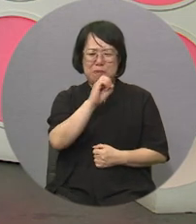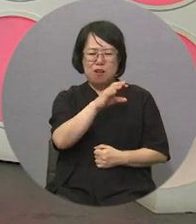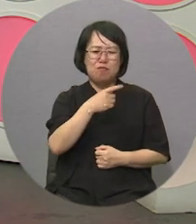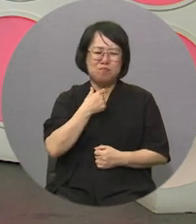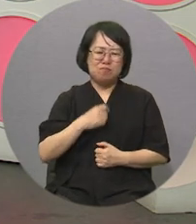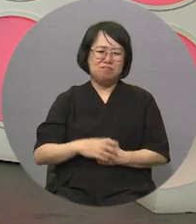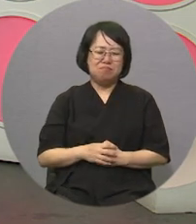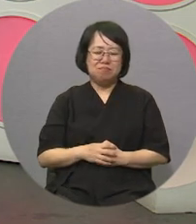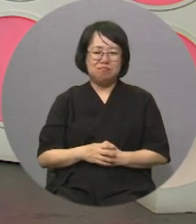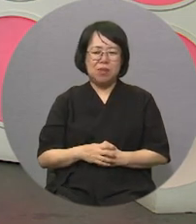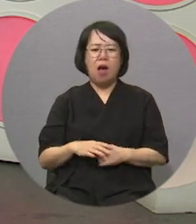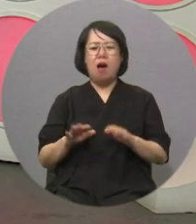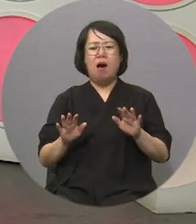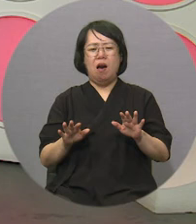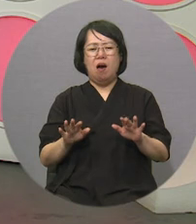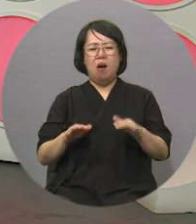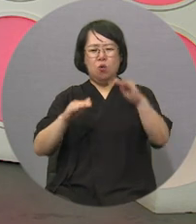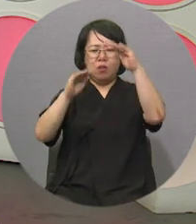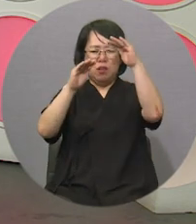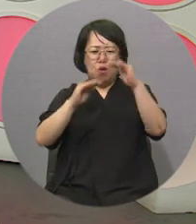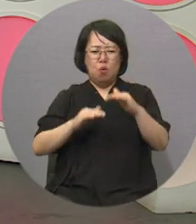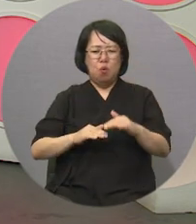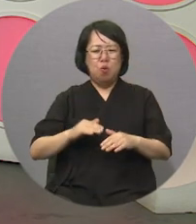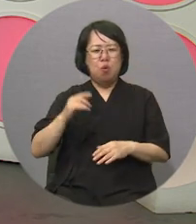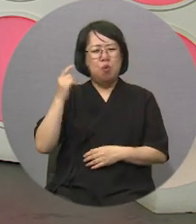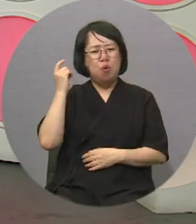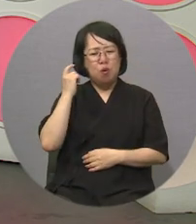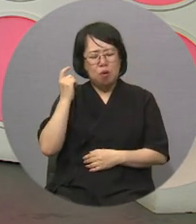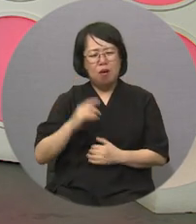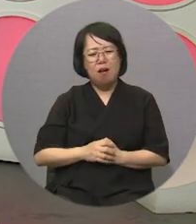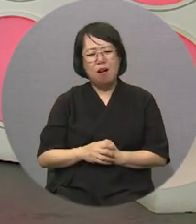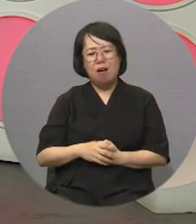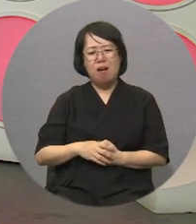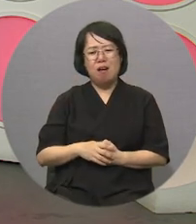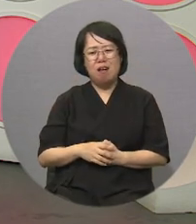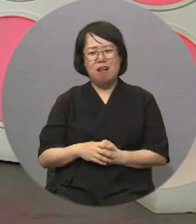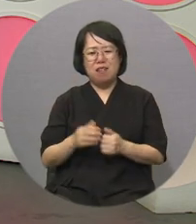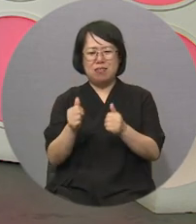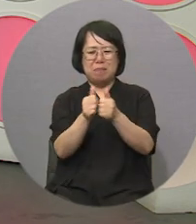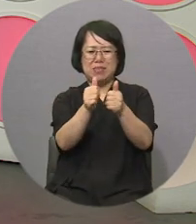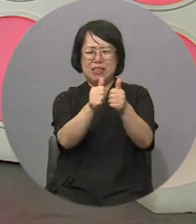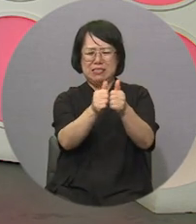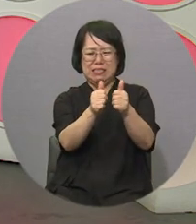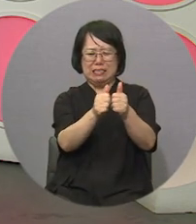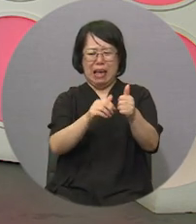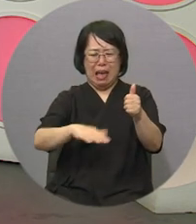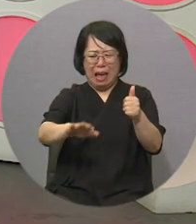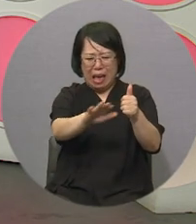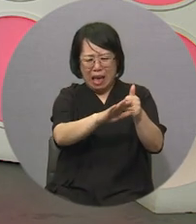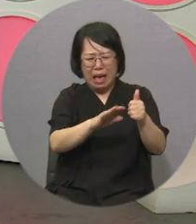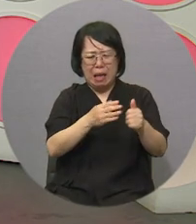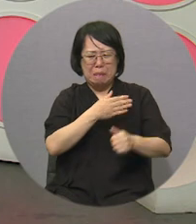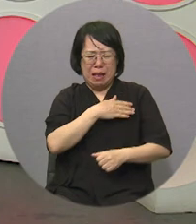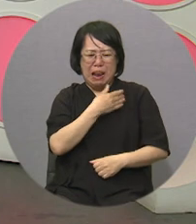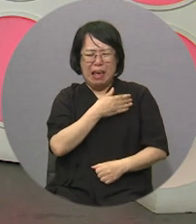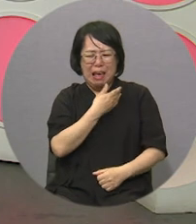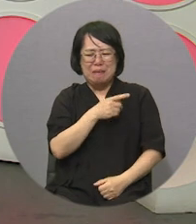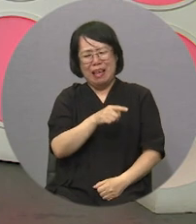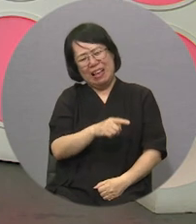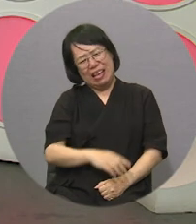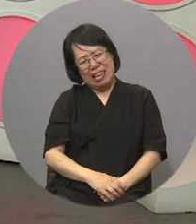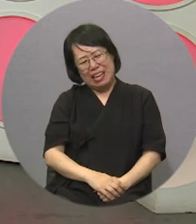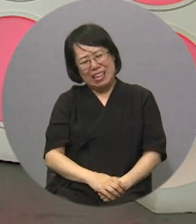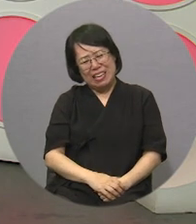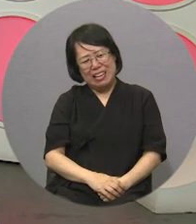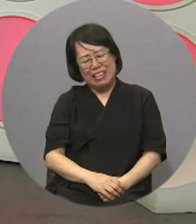뭐하는데이 바람 참 글쎄 이거 한 히 신 같데 맞아요 그 그렇습니다